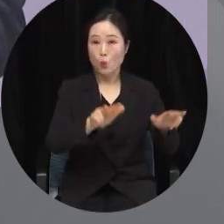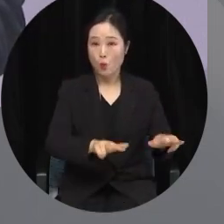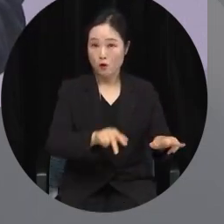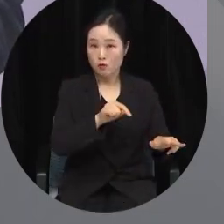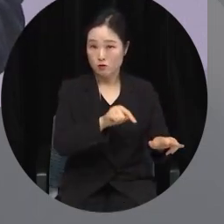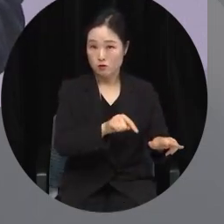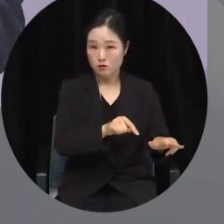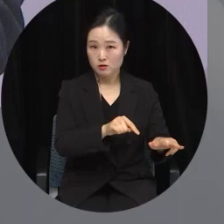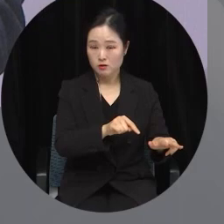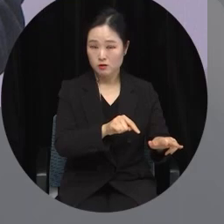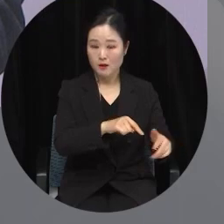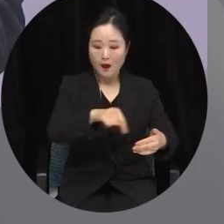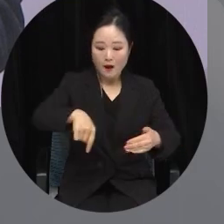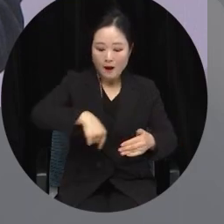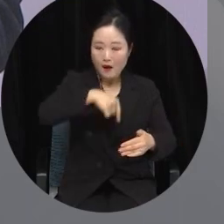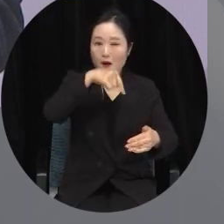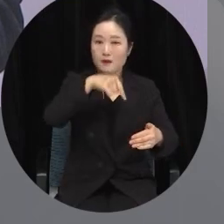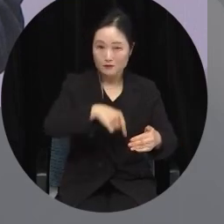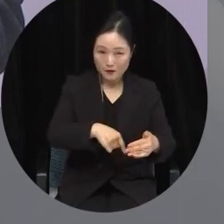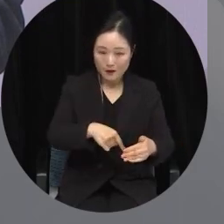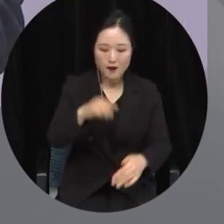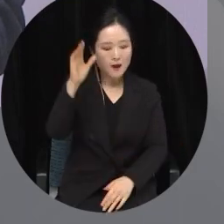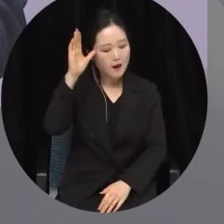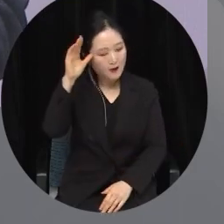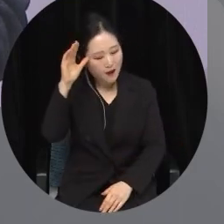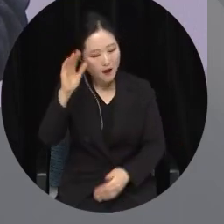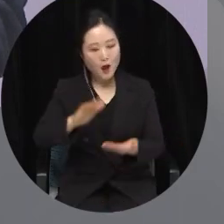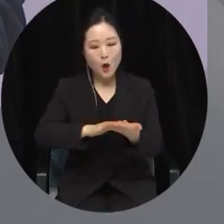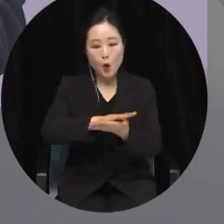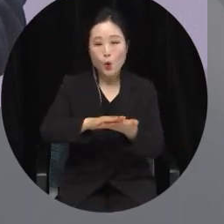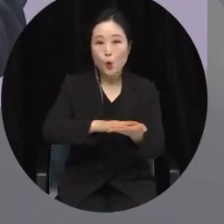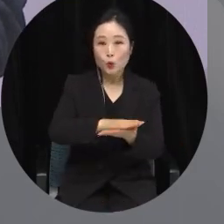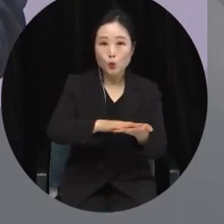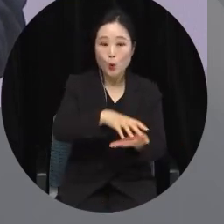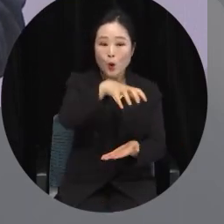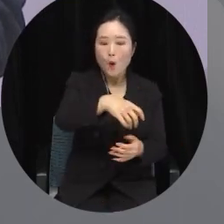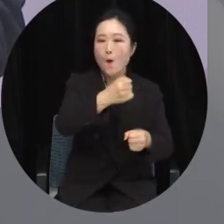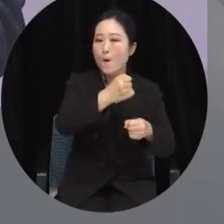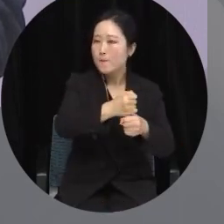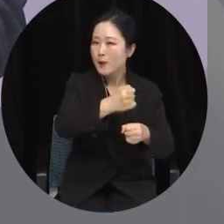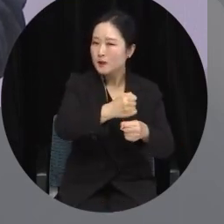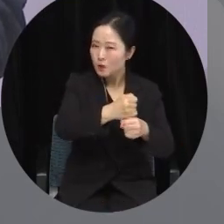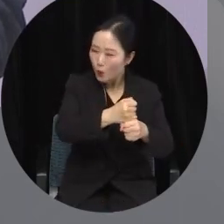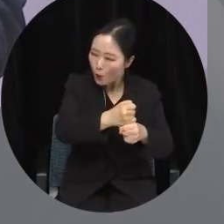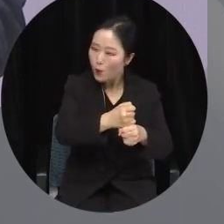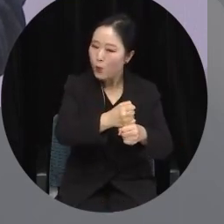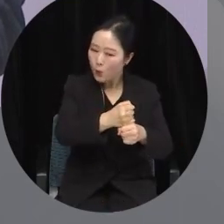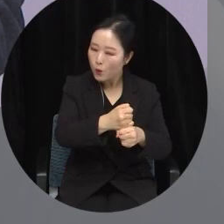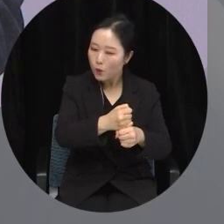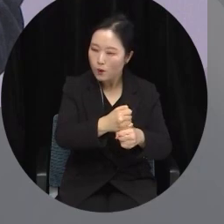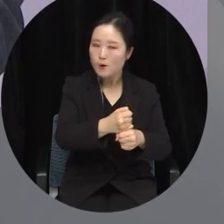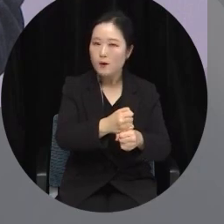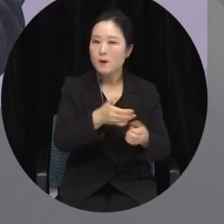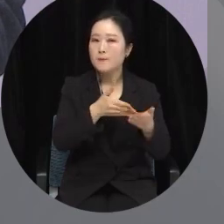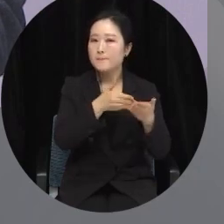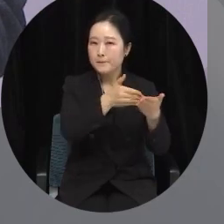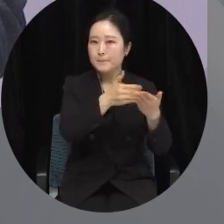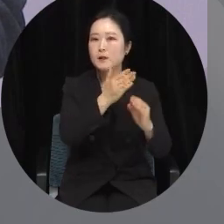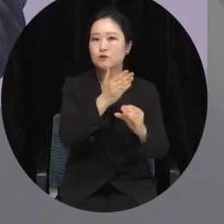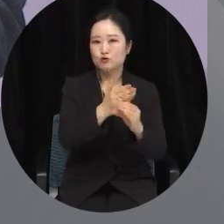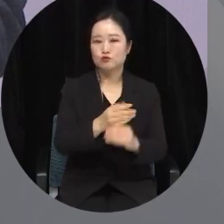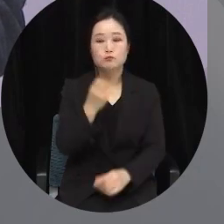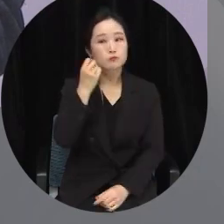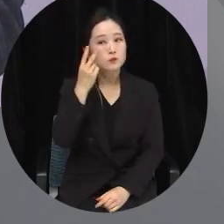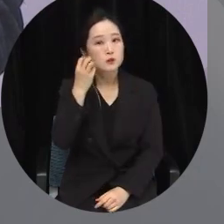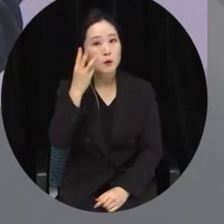통해서 호수공원 내에 반려견 놀이터 용역이 되고 있습니다. 이게 아마 2, 3개월